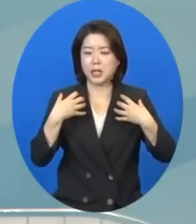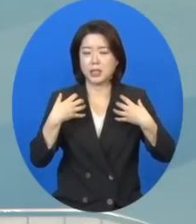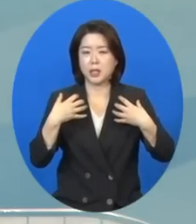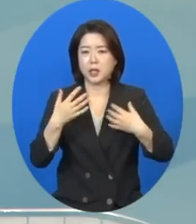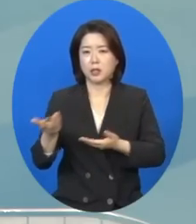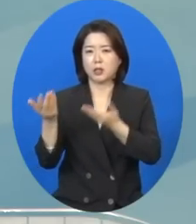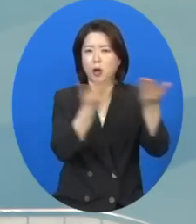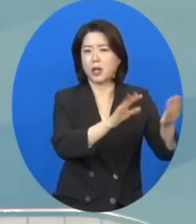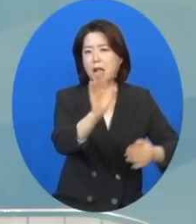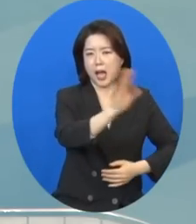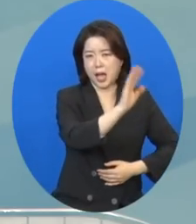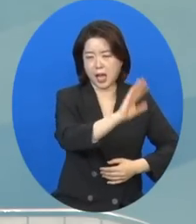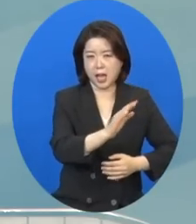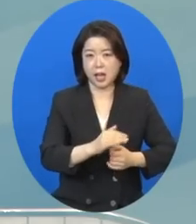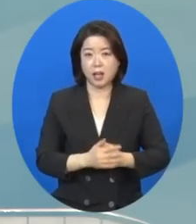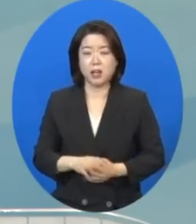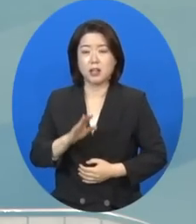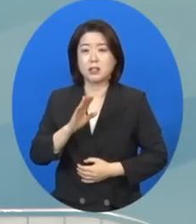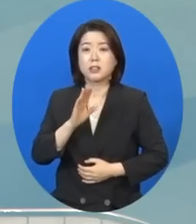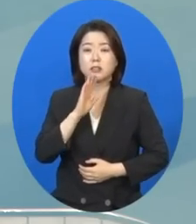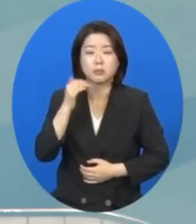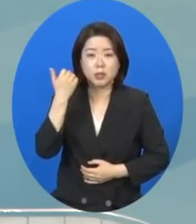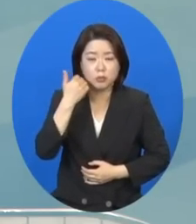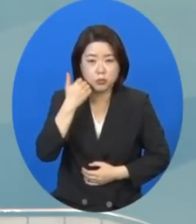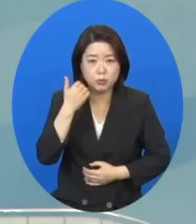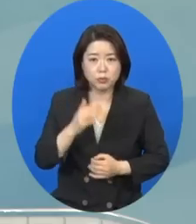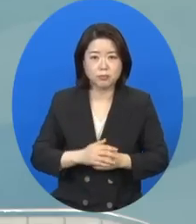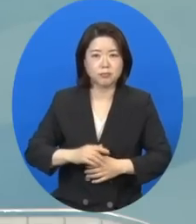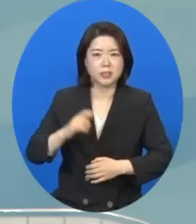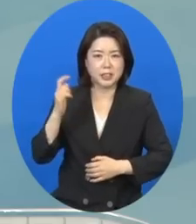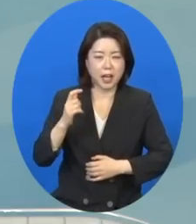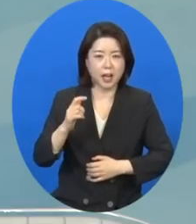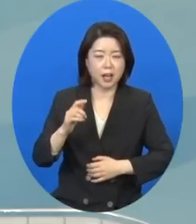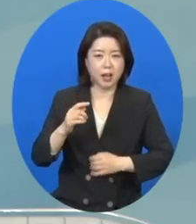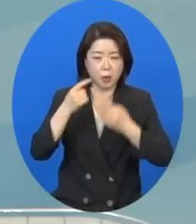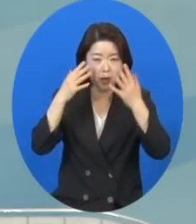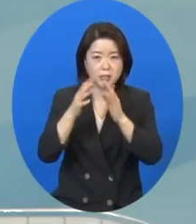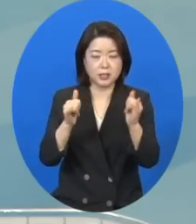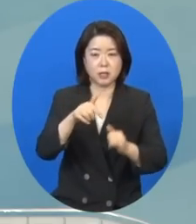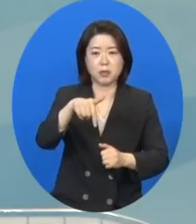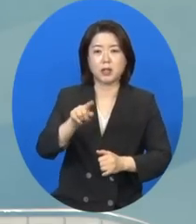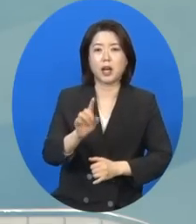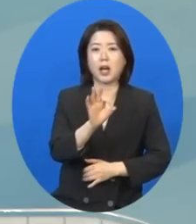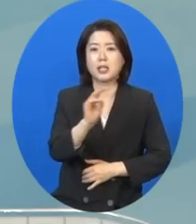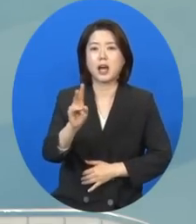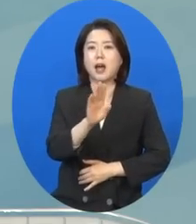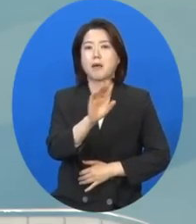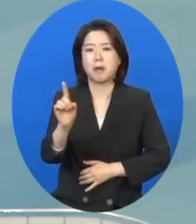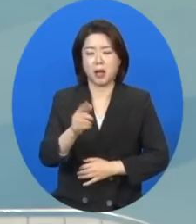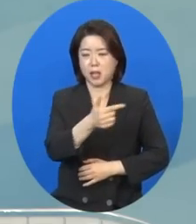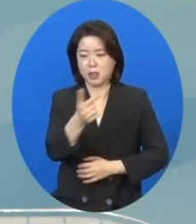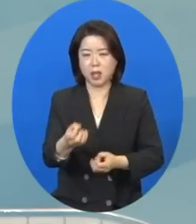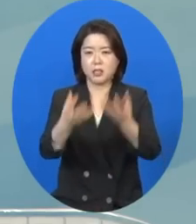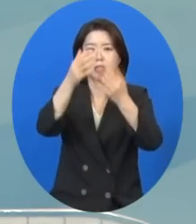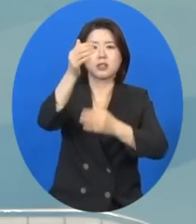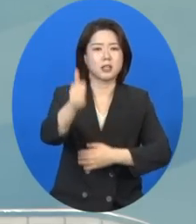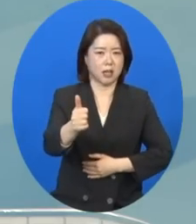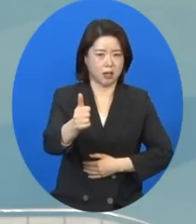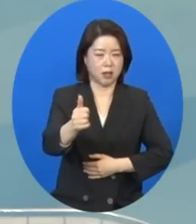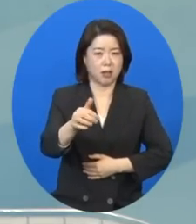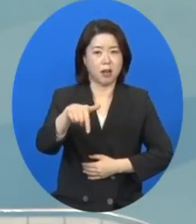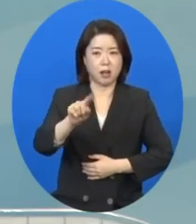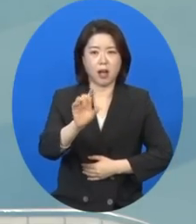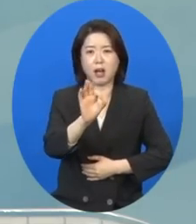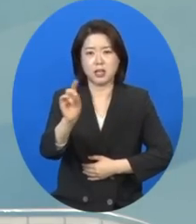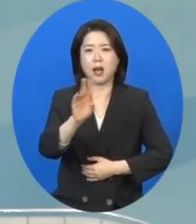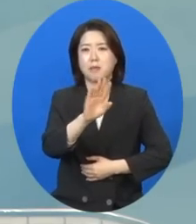사람은 아닙니다 그렇다면 후보는 가장 강력한 후보는 바로 가야바입니다 대제사장 가야바예요 그가